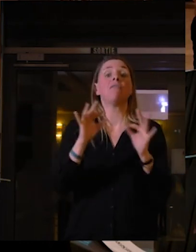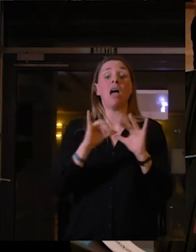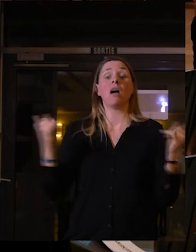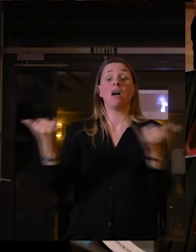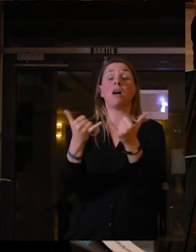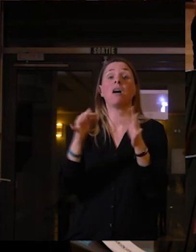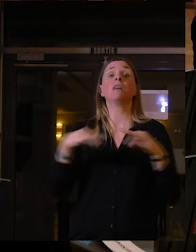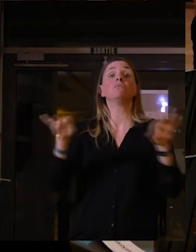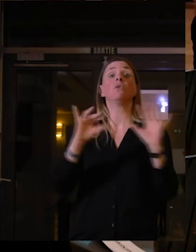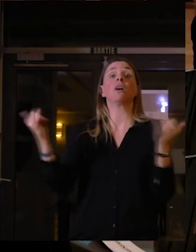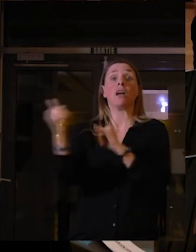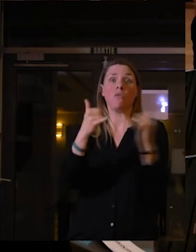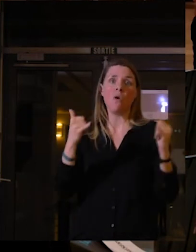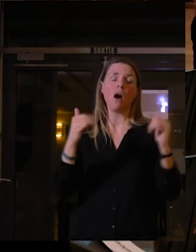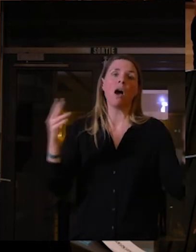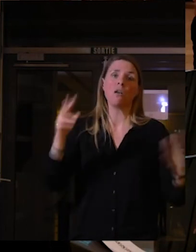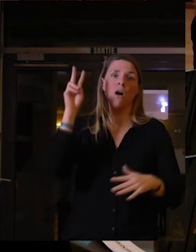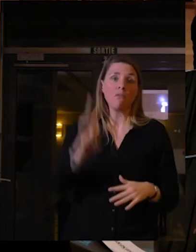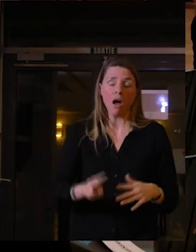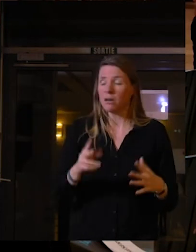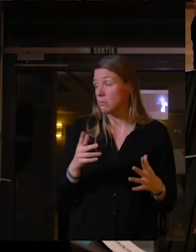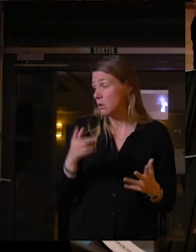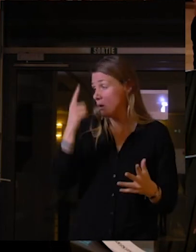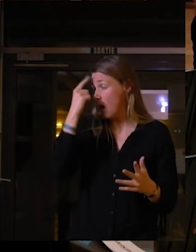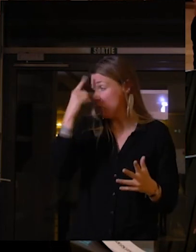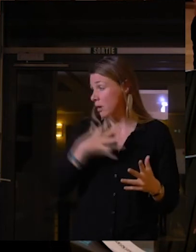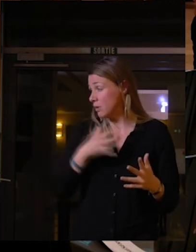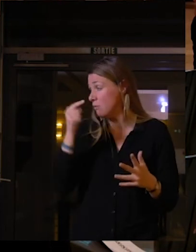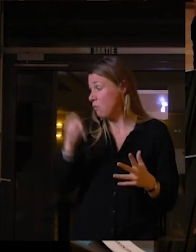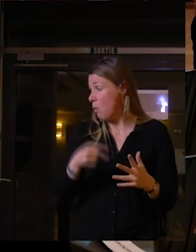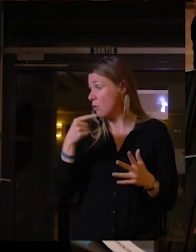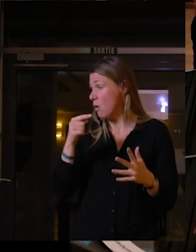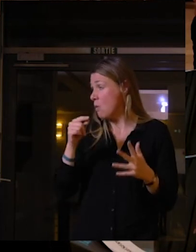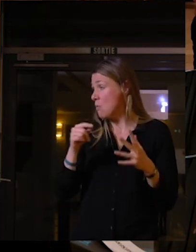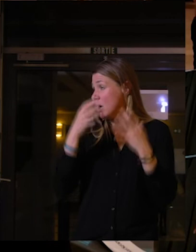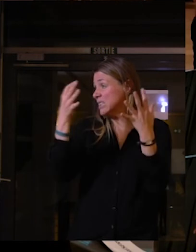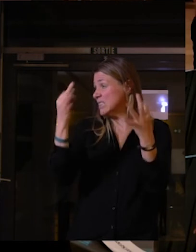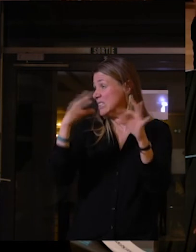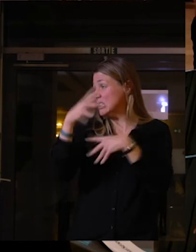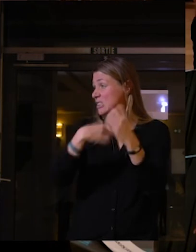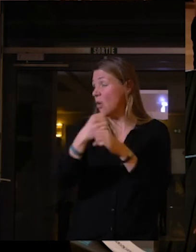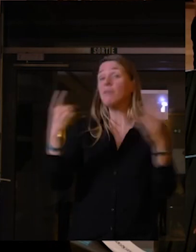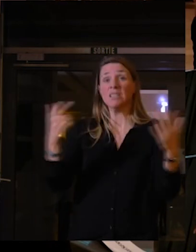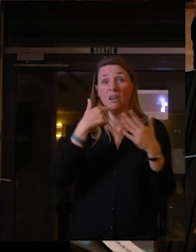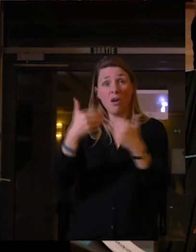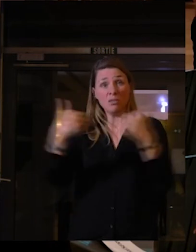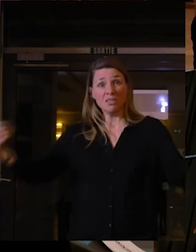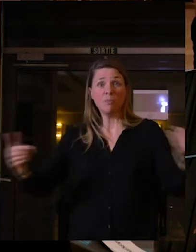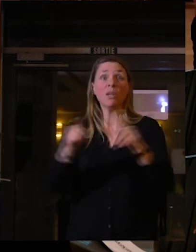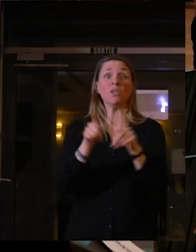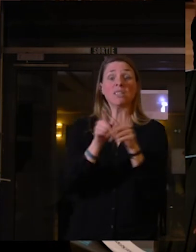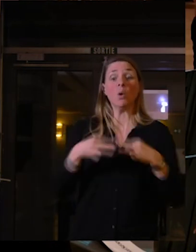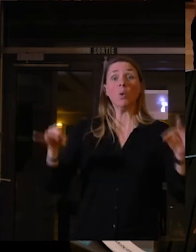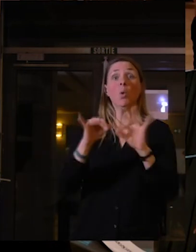on va avoir sur la fin du mandat, alors il nous faudra en réalité 10 ans, donc il nous en faudra un deuxième, les cours d'école non genrés, mais aussi les cours des crèches non